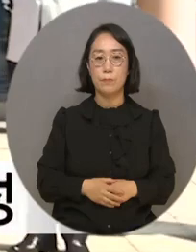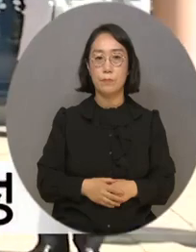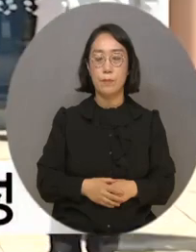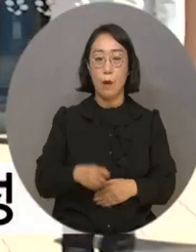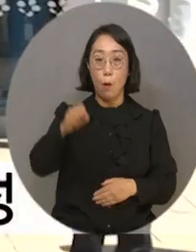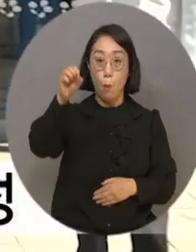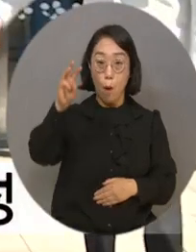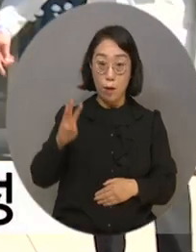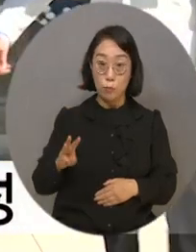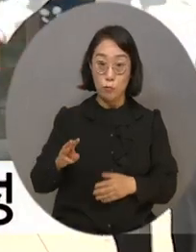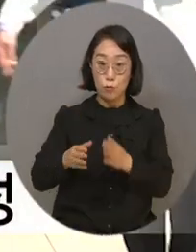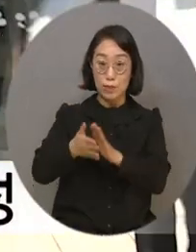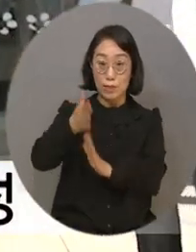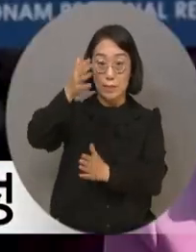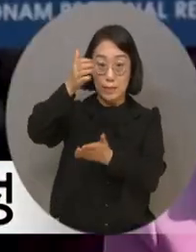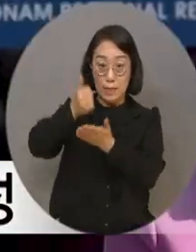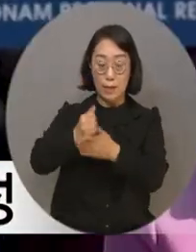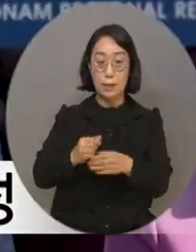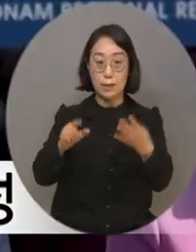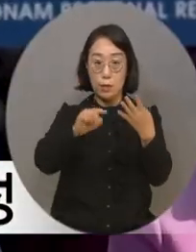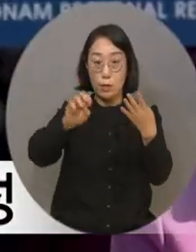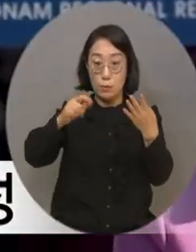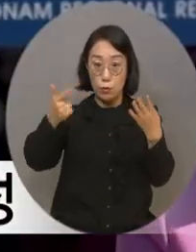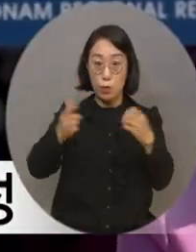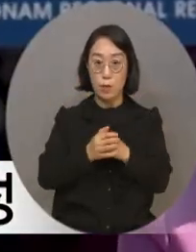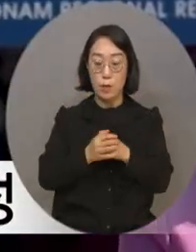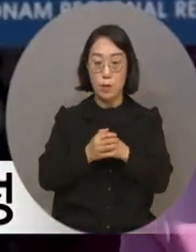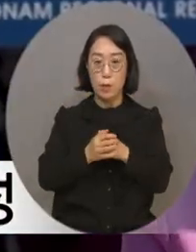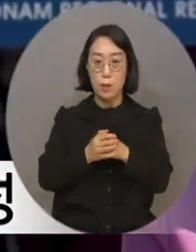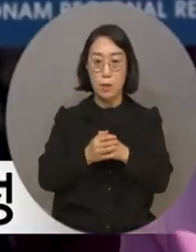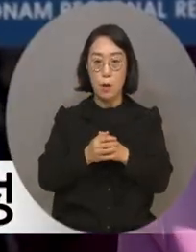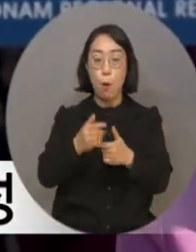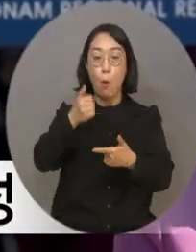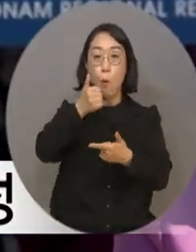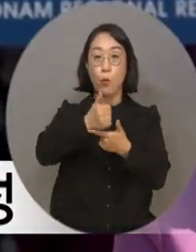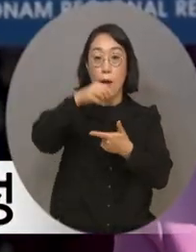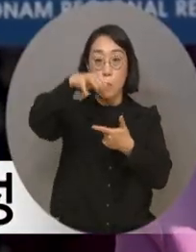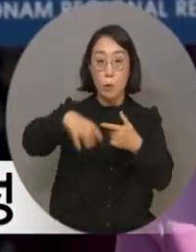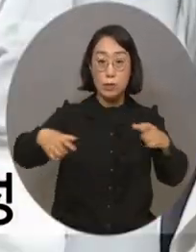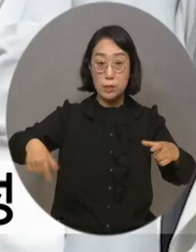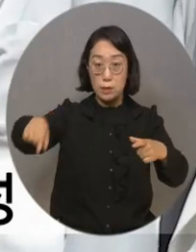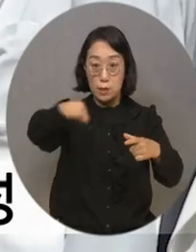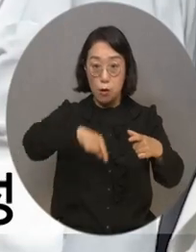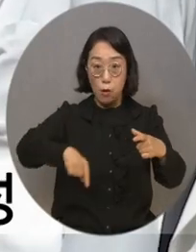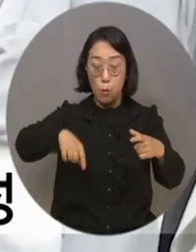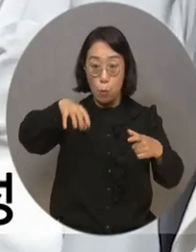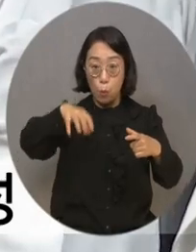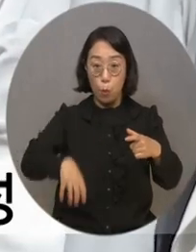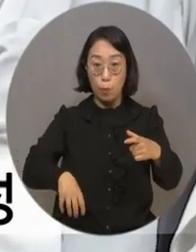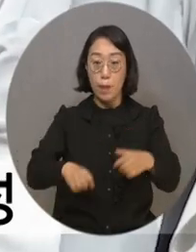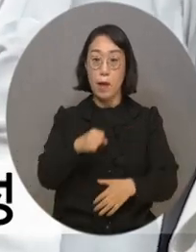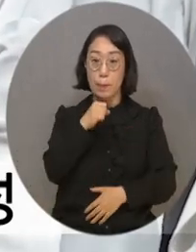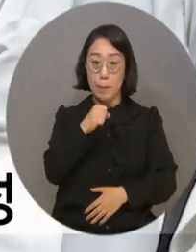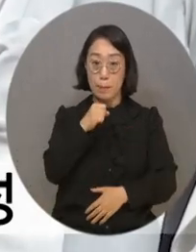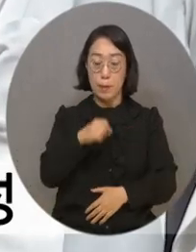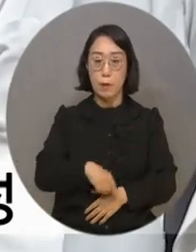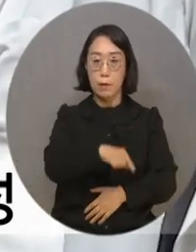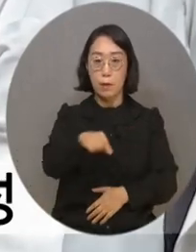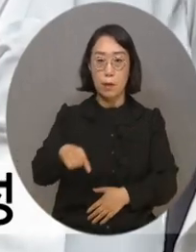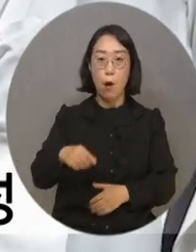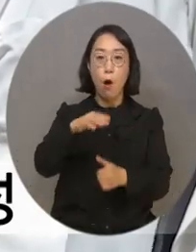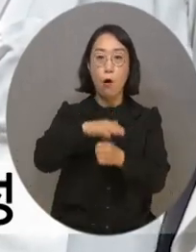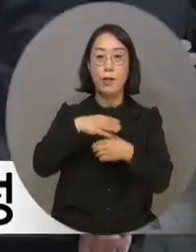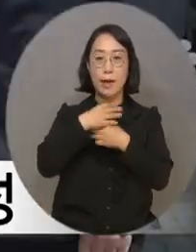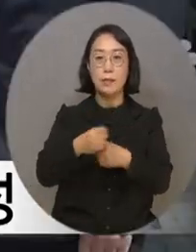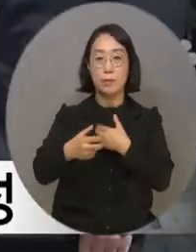강기정 광주시장이 지난 4월 26일 호남권역 재활원병원에서 현장 브리핑을 열고 광주 24시 어린이 안심병원